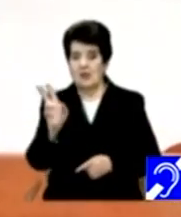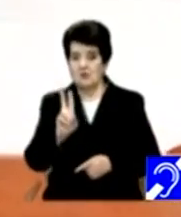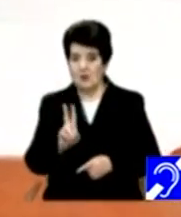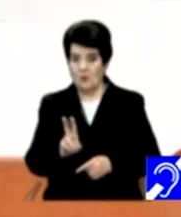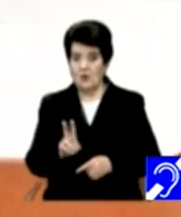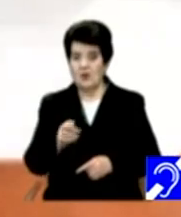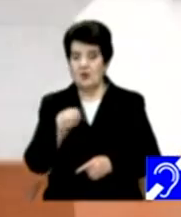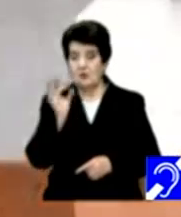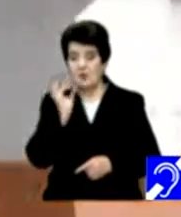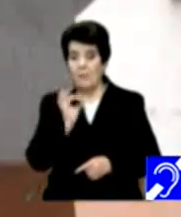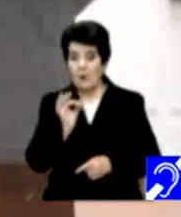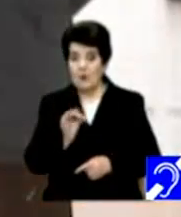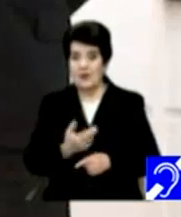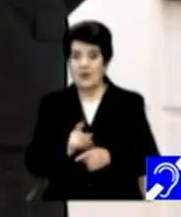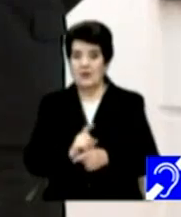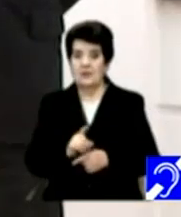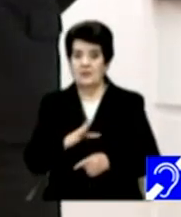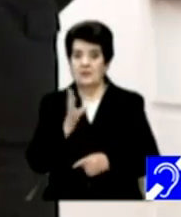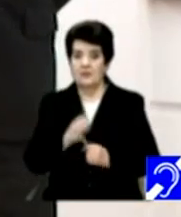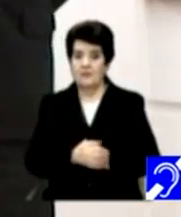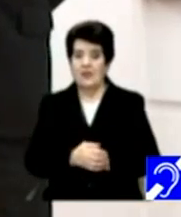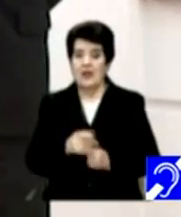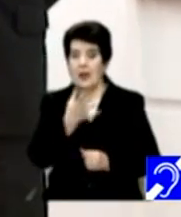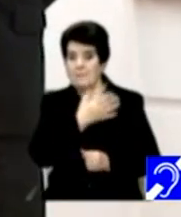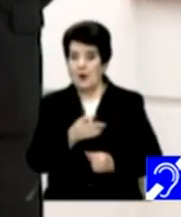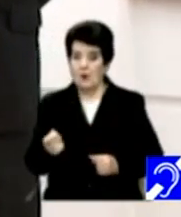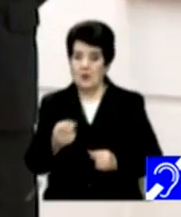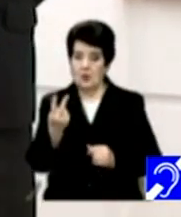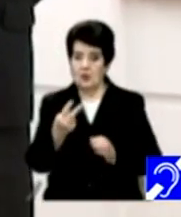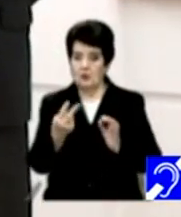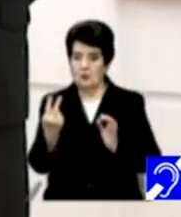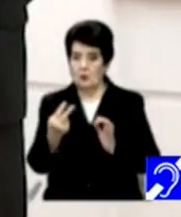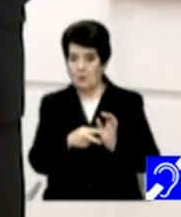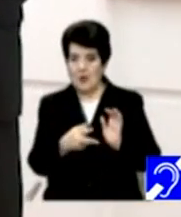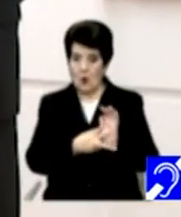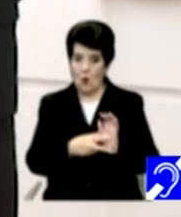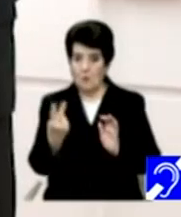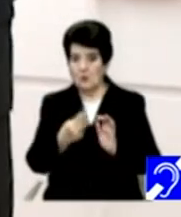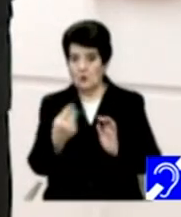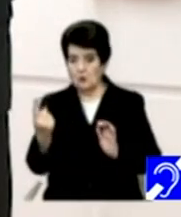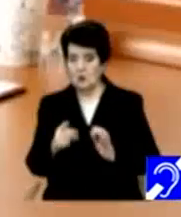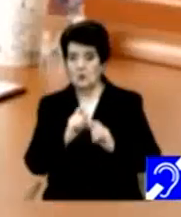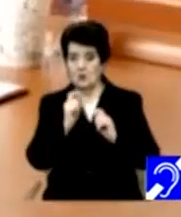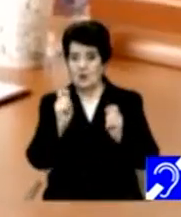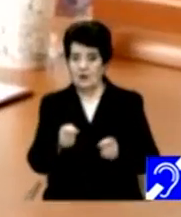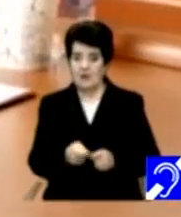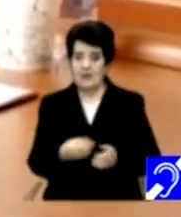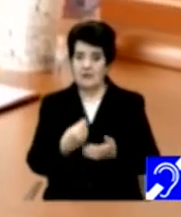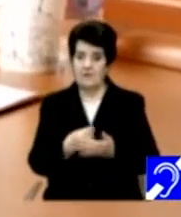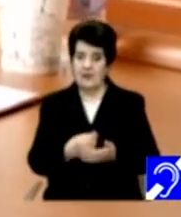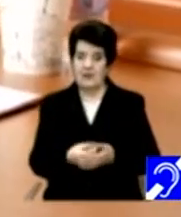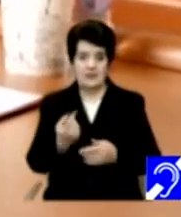în Republica Moldova, Katayama Yoshihiro. În perioada 2008-2021, Japonia a oferit Republicii Moldova